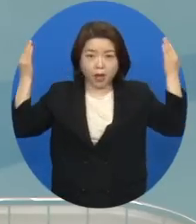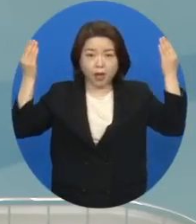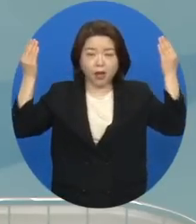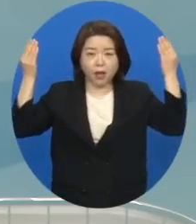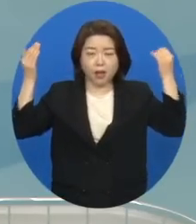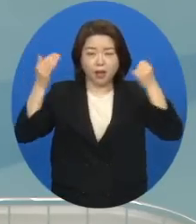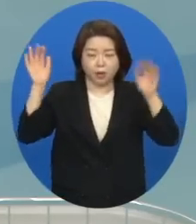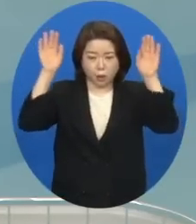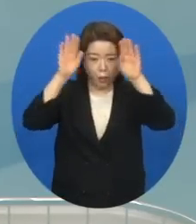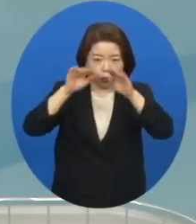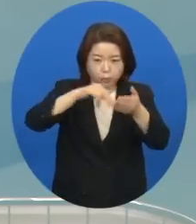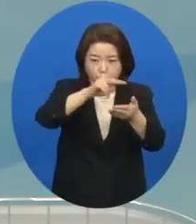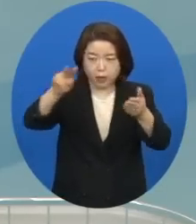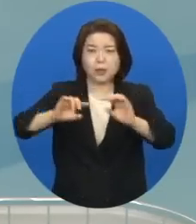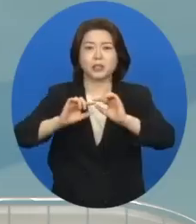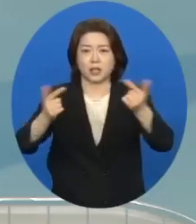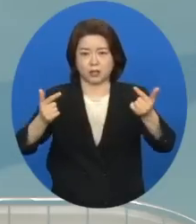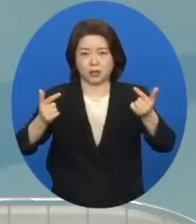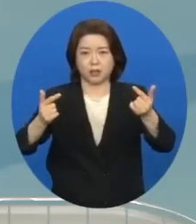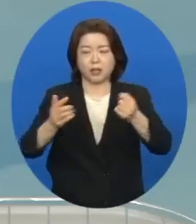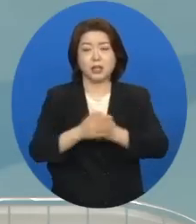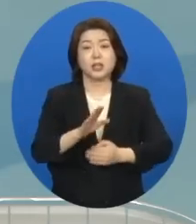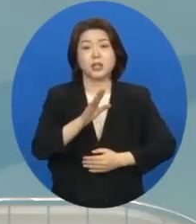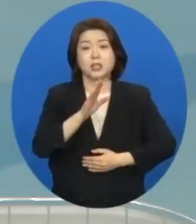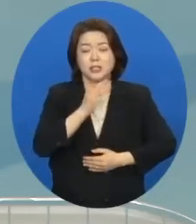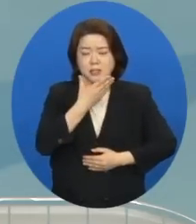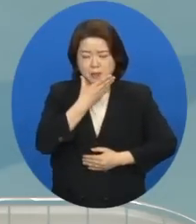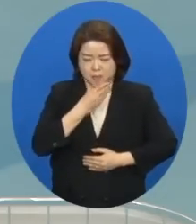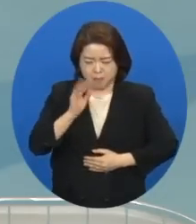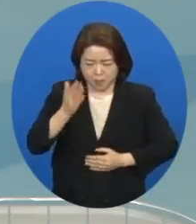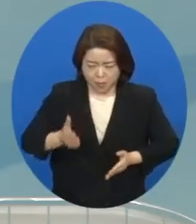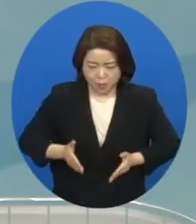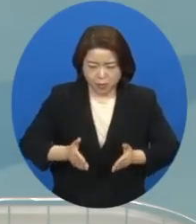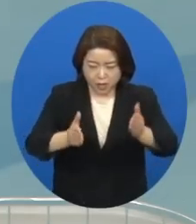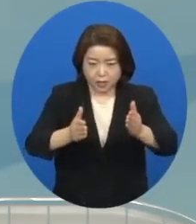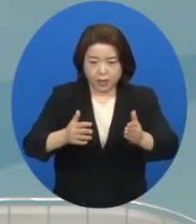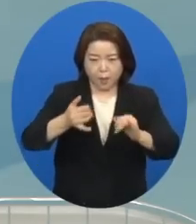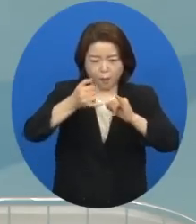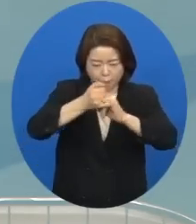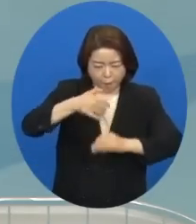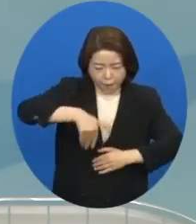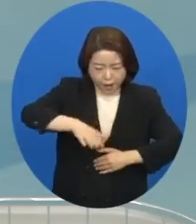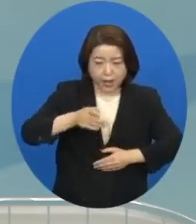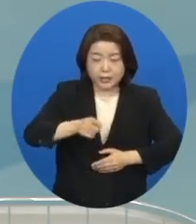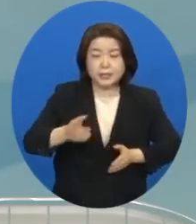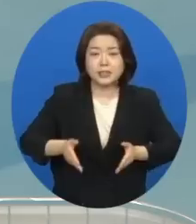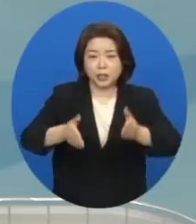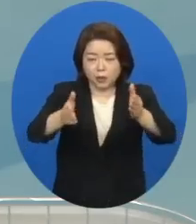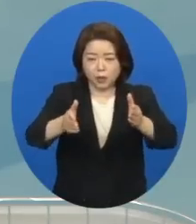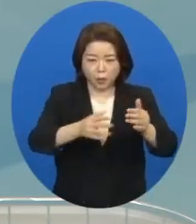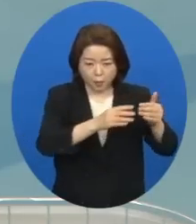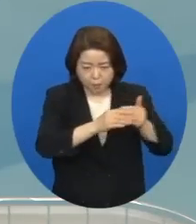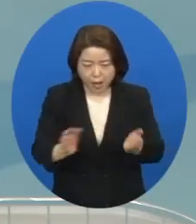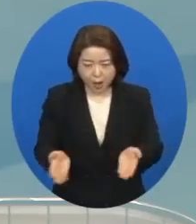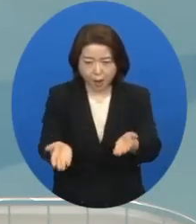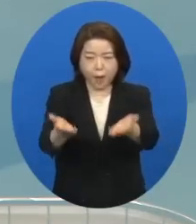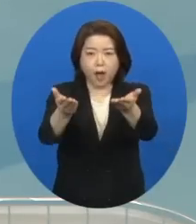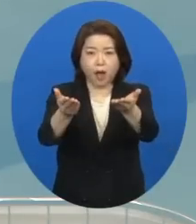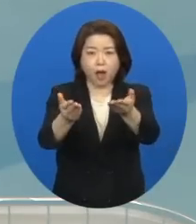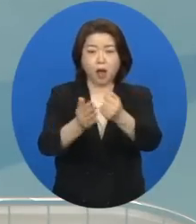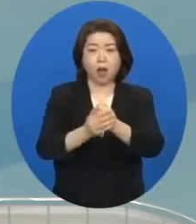않도록 진짜 살 길, 복된 길, 가야 될 길, 그 길로 갈 수 있도록. 눈을 뜨면 그렇게